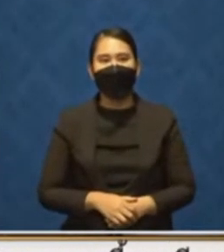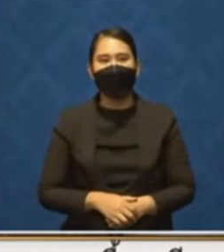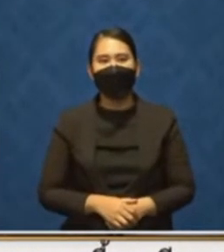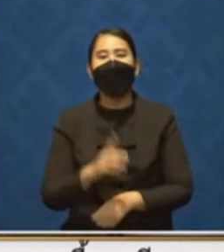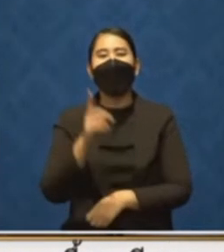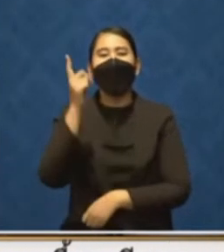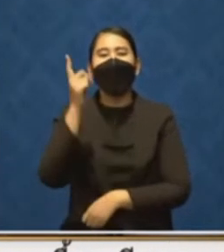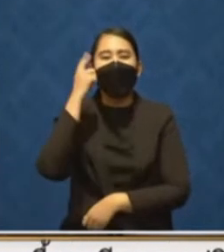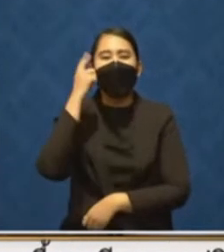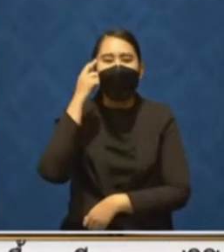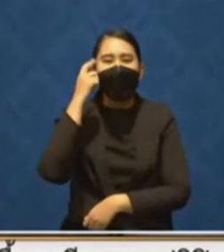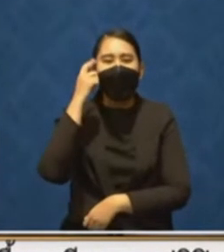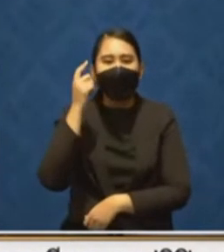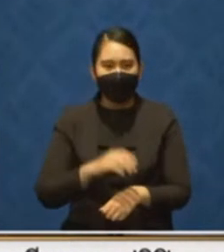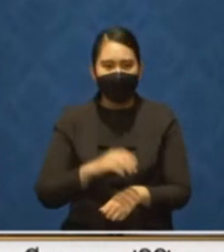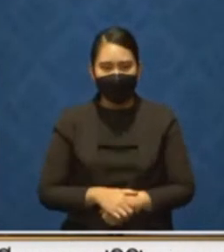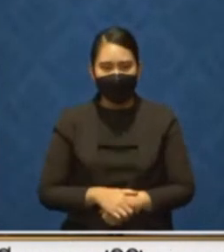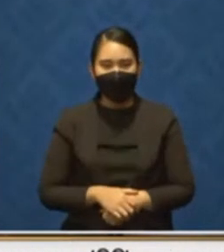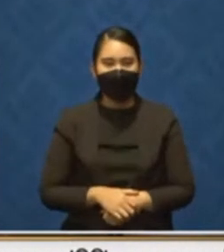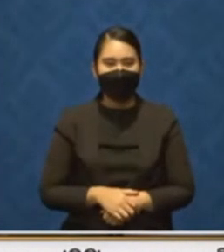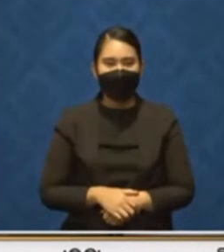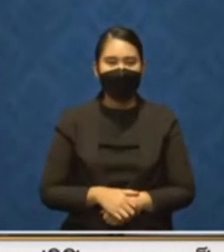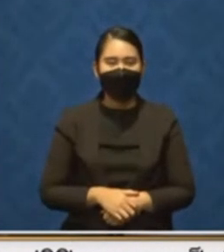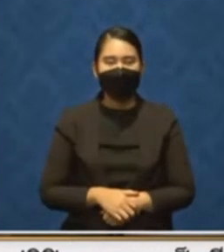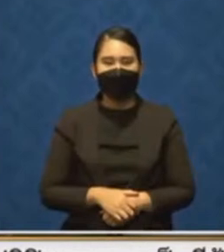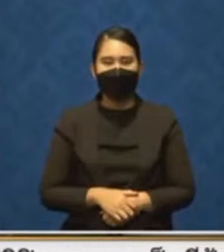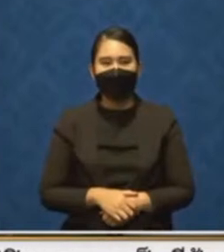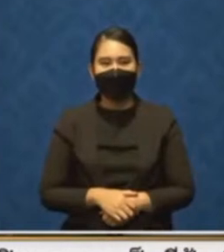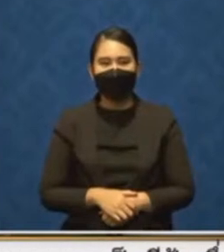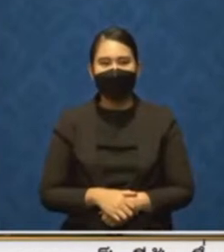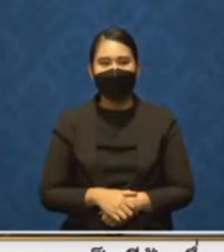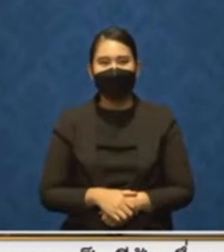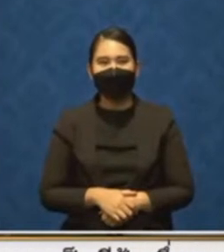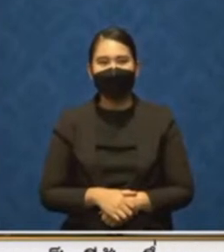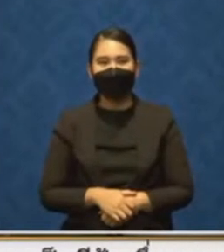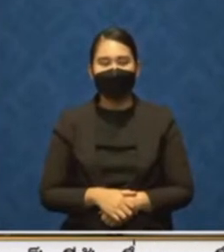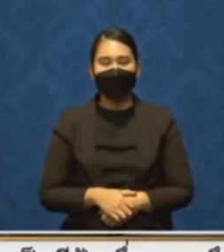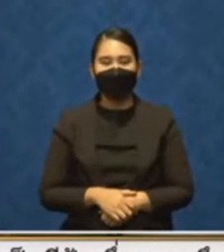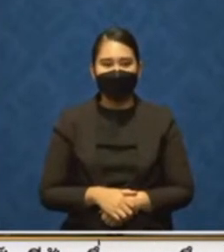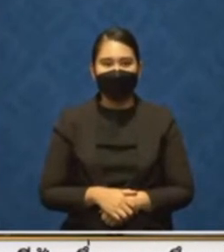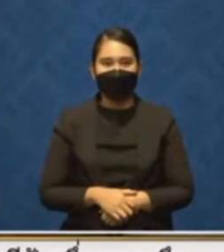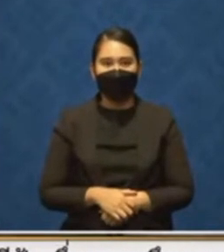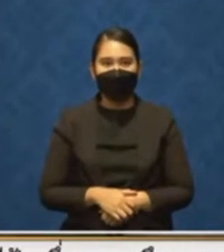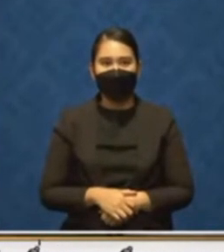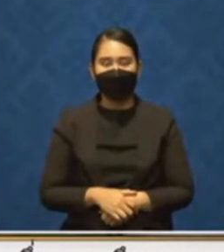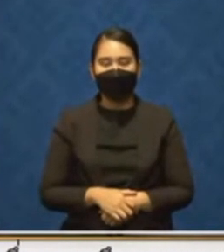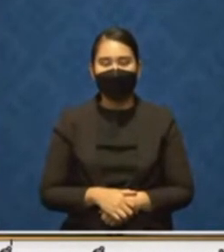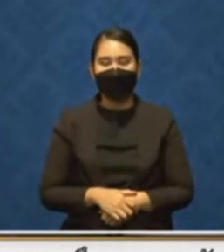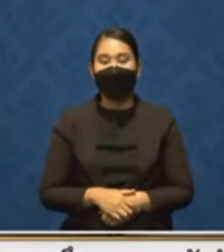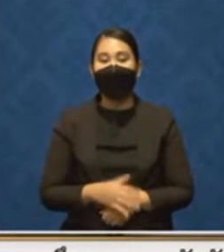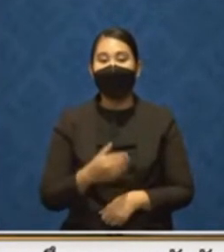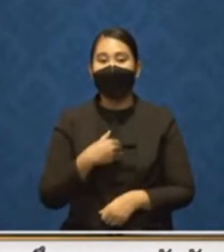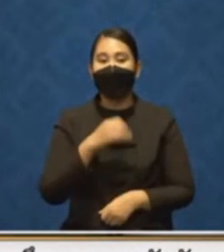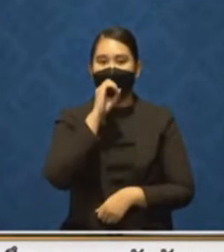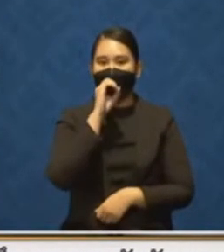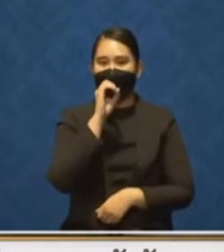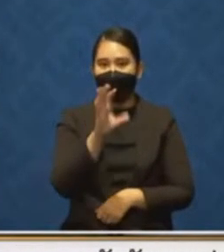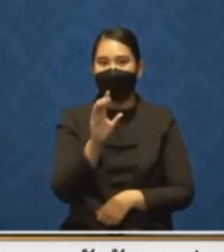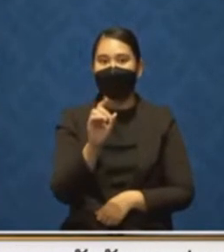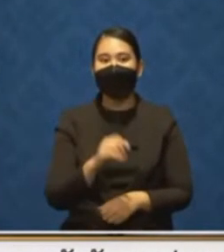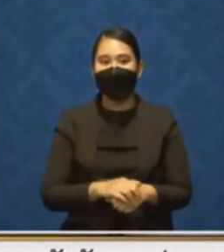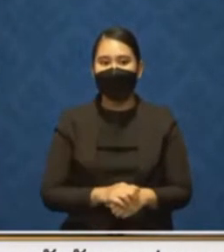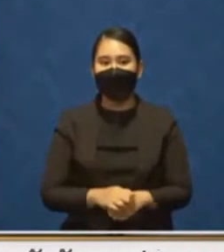หน้าสถานครับคนจึงอยากบอกท่านประธานครับว่า